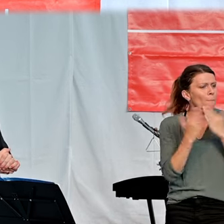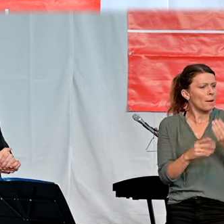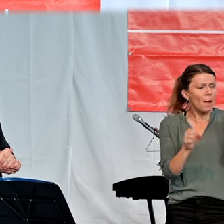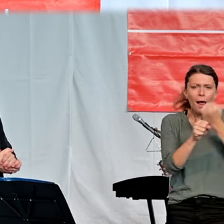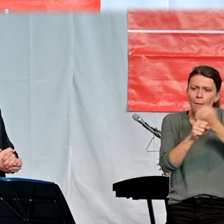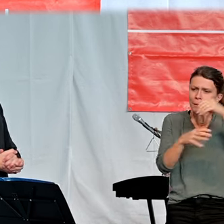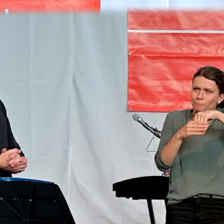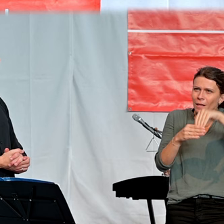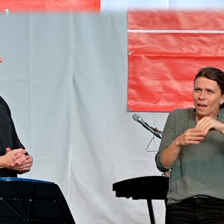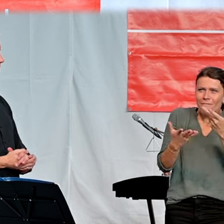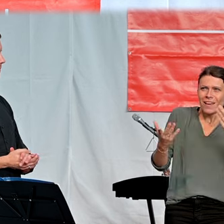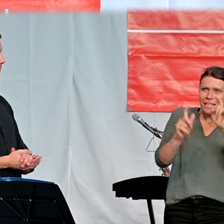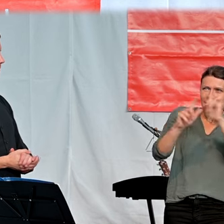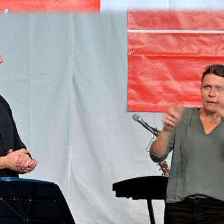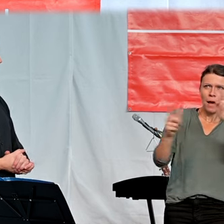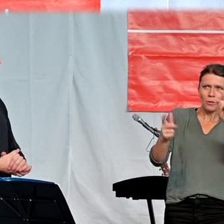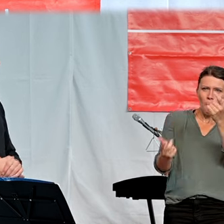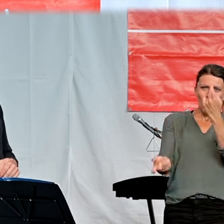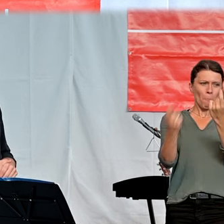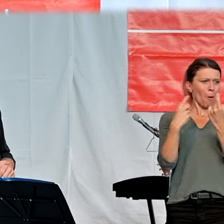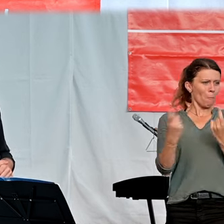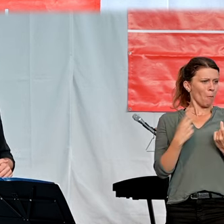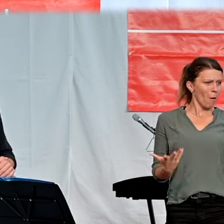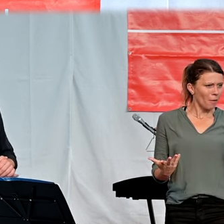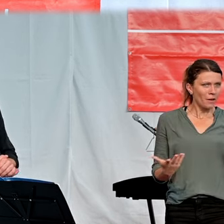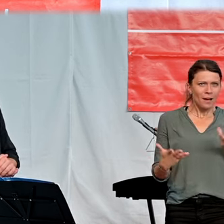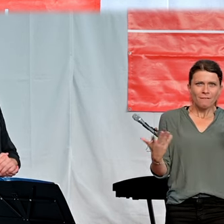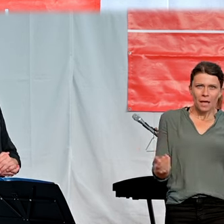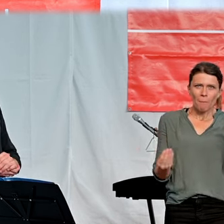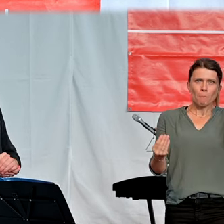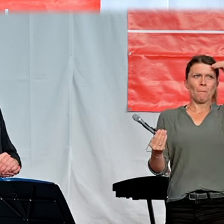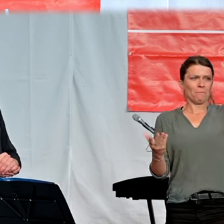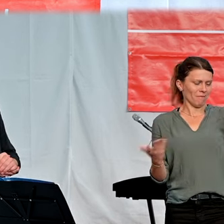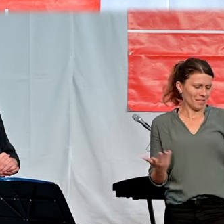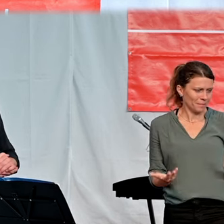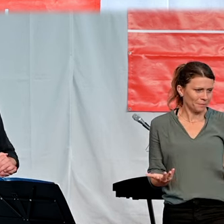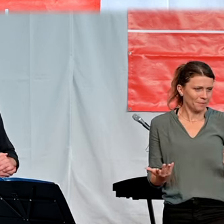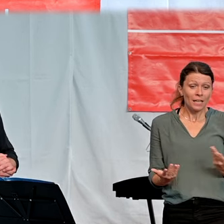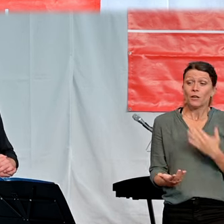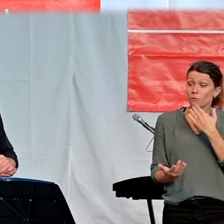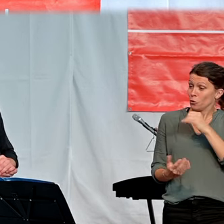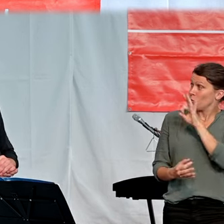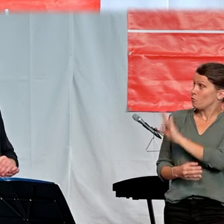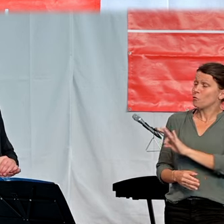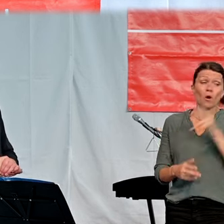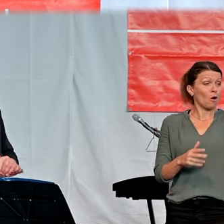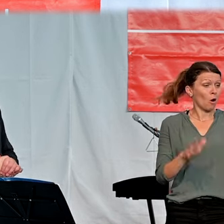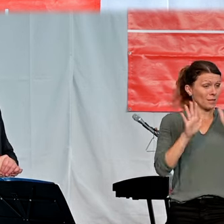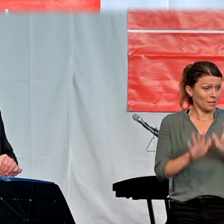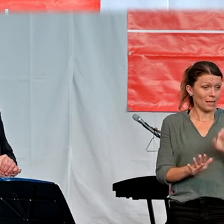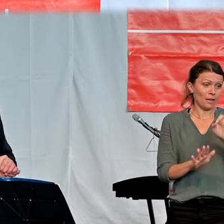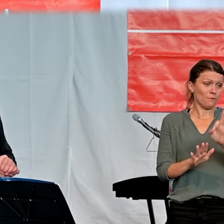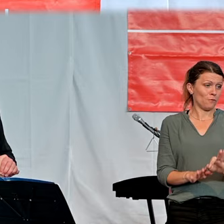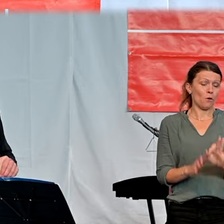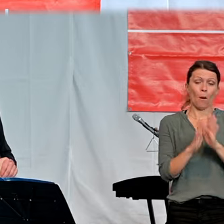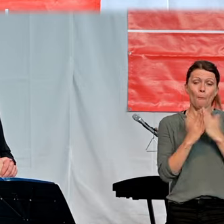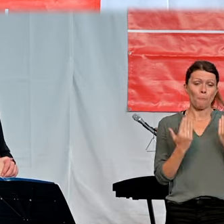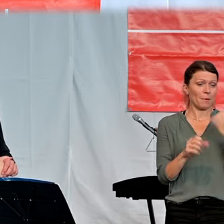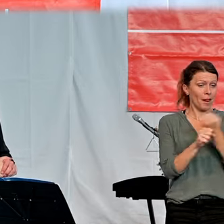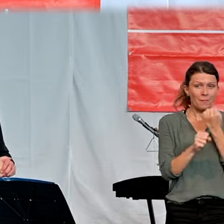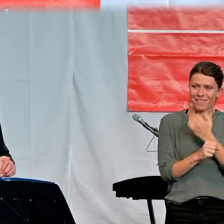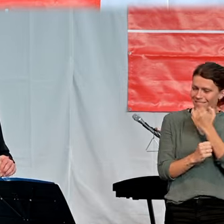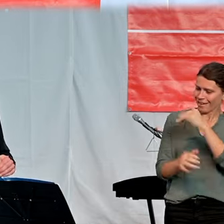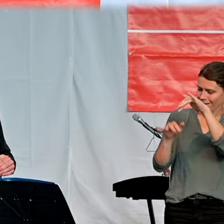und vielleicht auch den Tag über und darüber hinaus noch nachgehen wird. Ich wünsche dir Gottes Segen für diese Bibelarbeit. Vielen Dank, dass du da